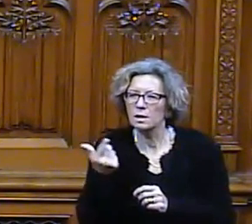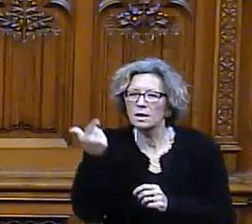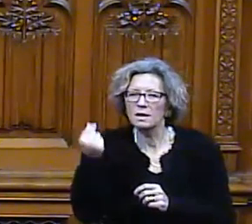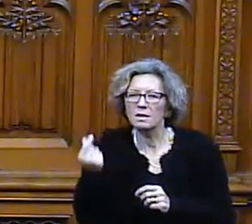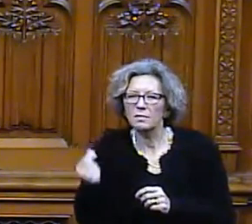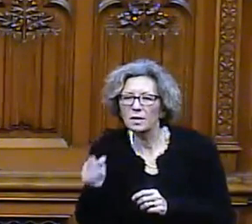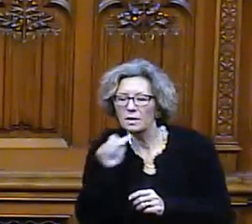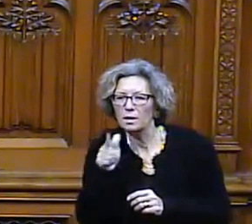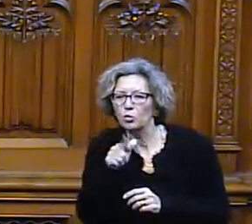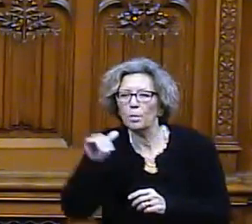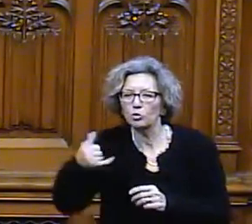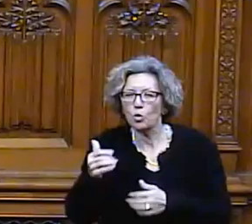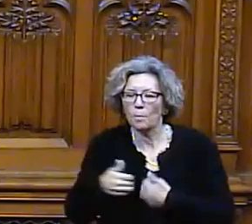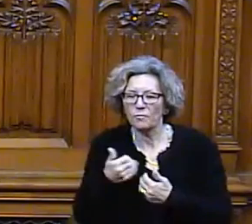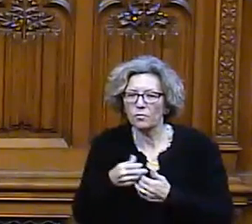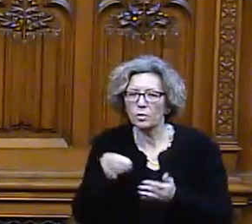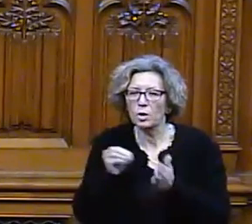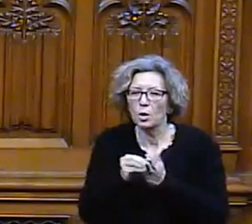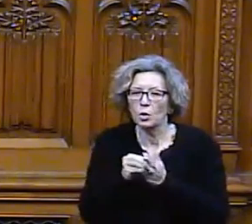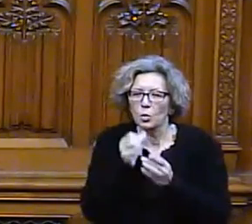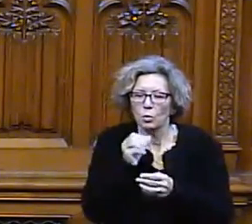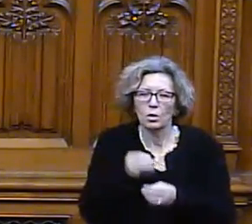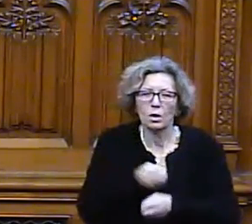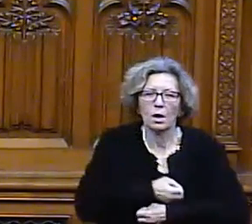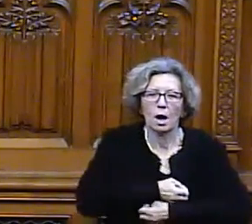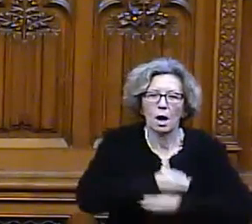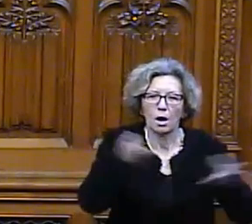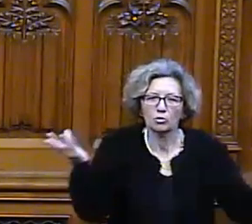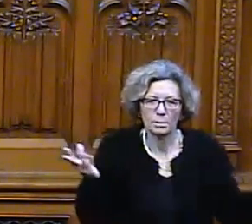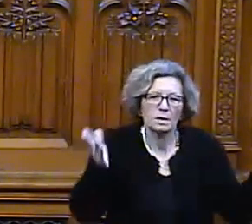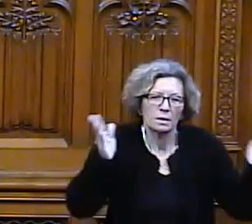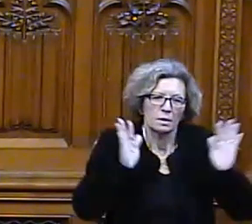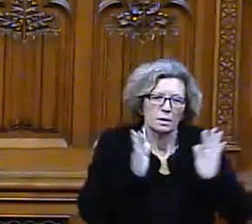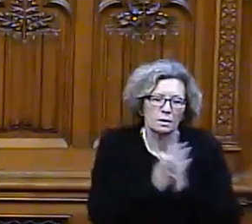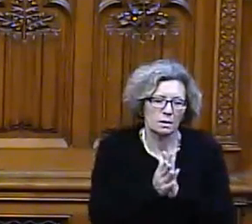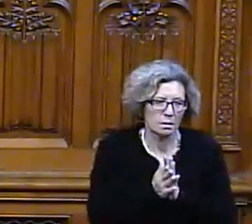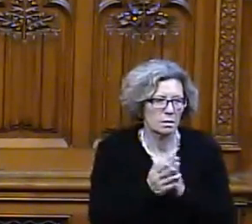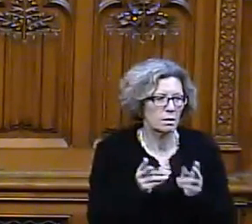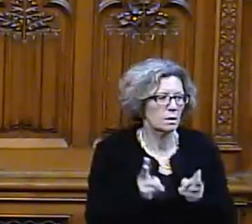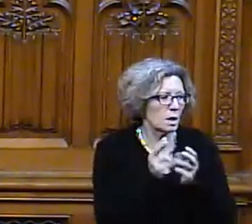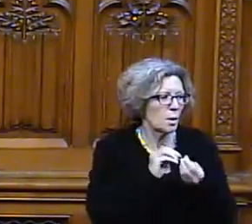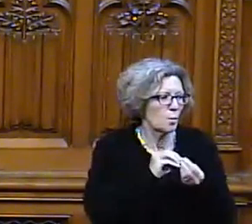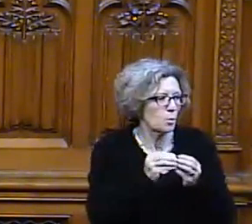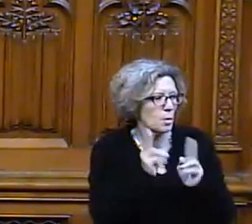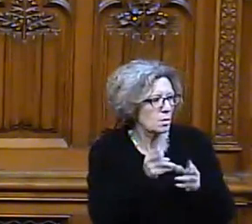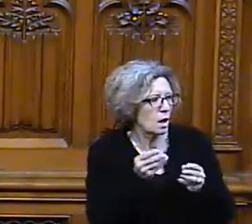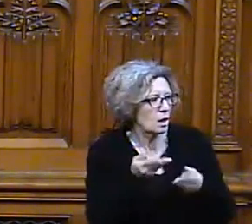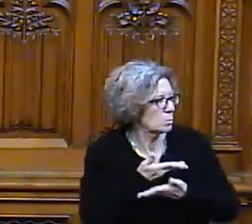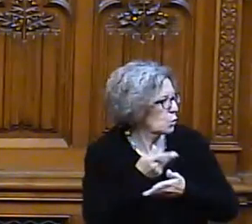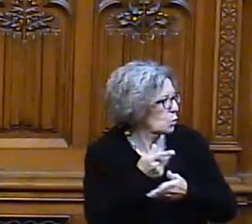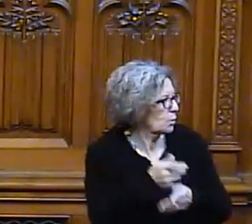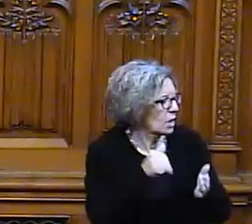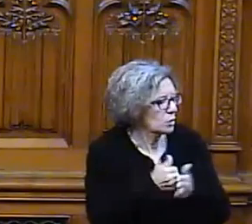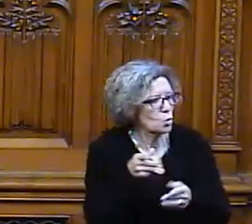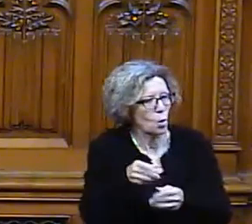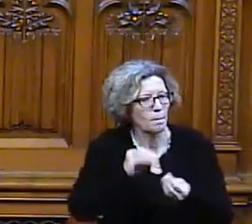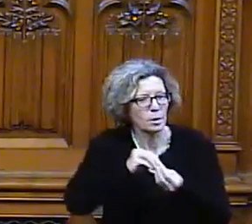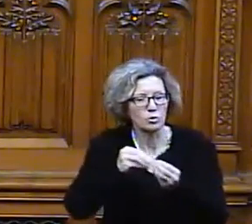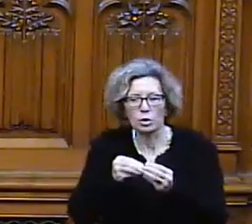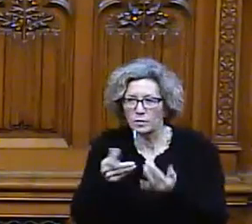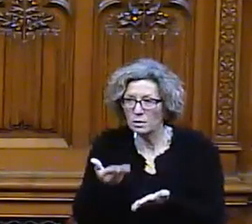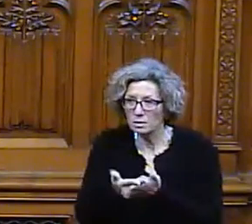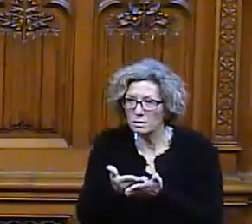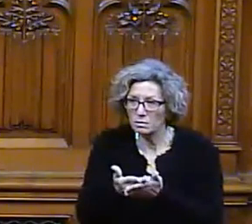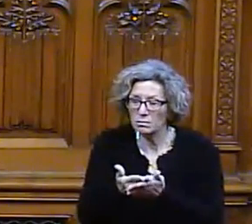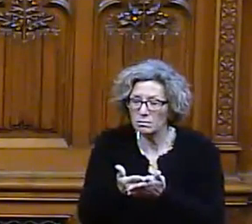nicht über den Job freuen, wenn er eigentlich noch ausgeschrieben wird. Aber mein Gott, kleine Probleme kann es geben, wenn man neu im Geschäft ist. Das ist der